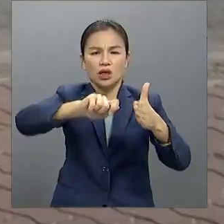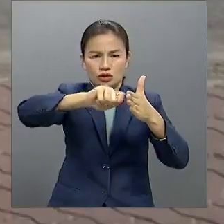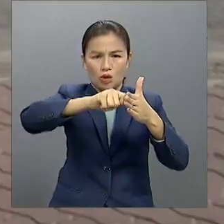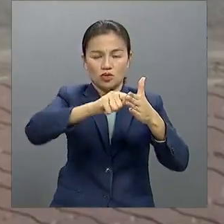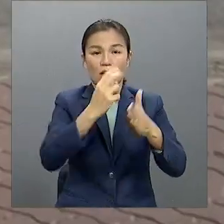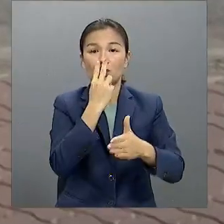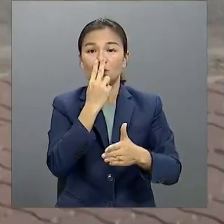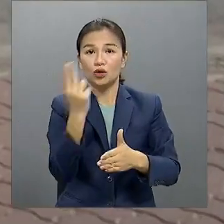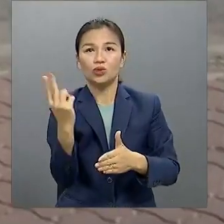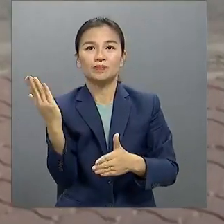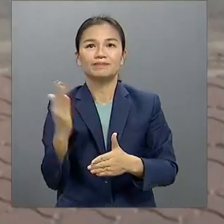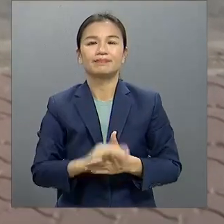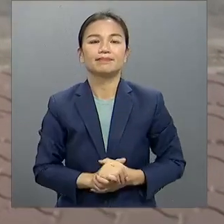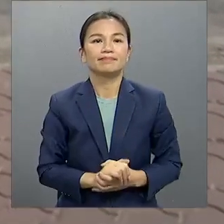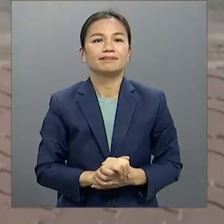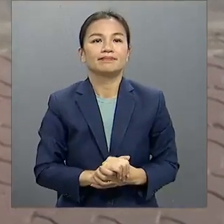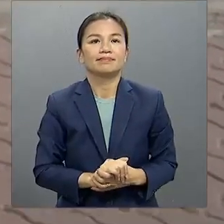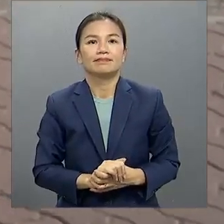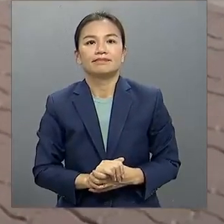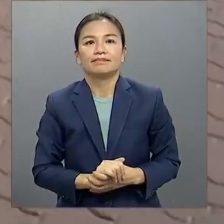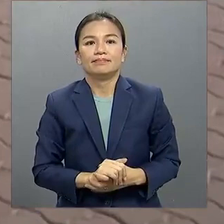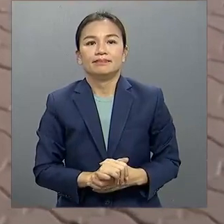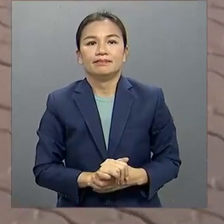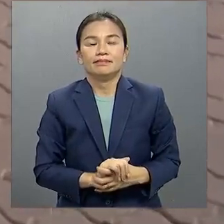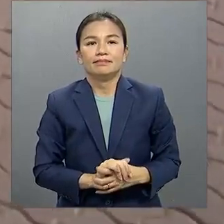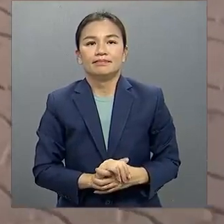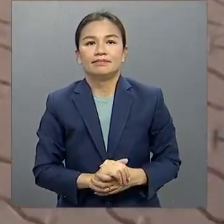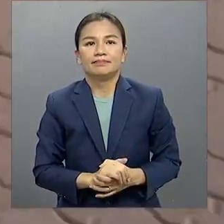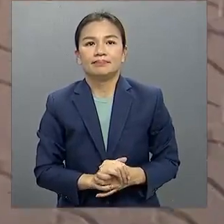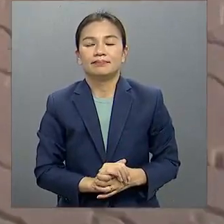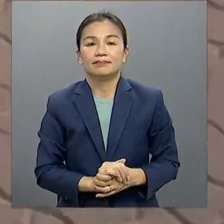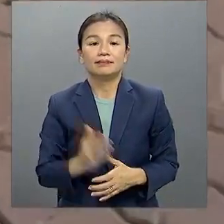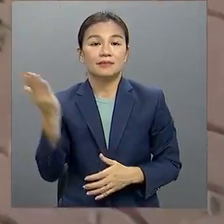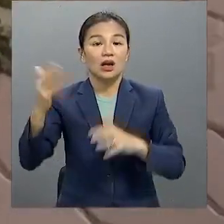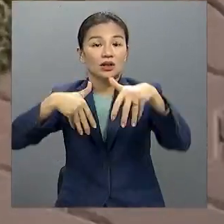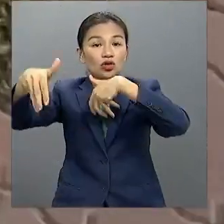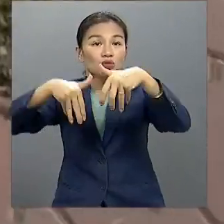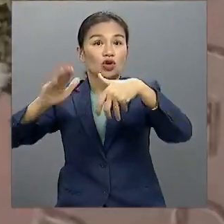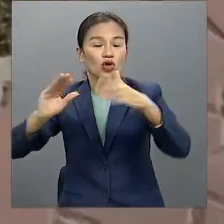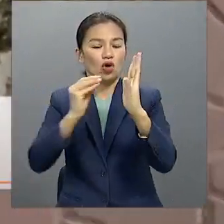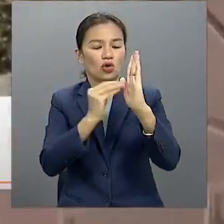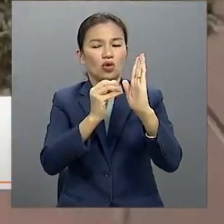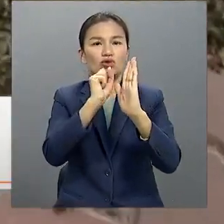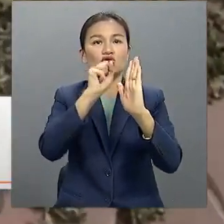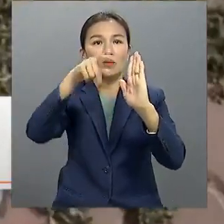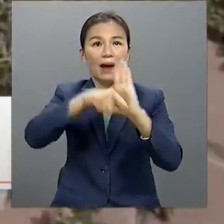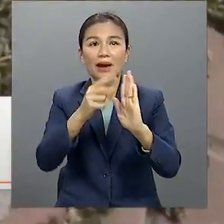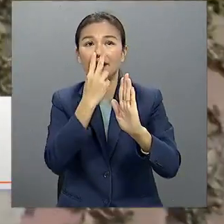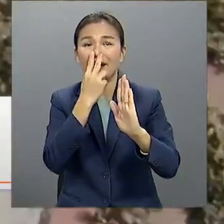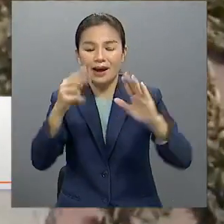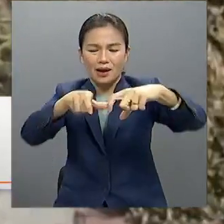น่อยค่ะนี่ค่ะชาวบ้านอำเภอด่านช้างจังหวัดสุพรรณบุรีร้องเรียนมาบอกว่าฝาท่อระบายน้ำริมถนนเลยนะ